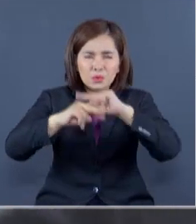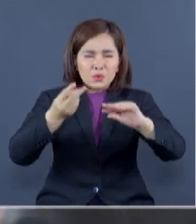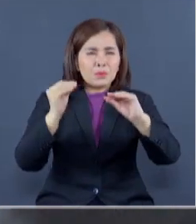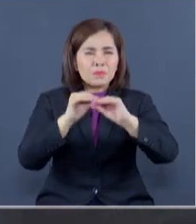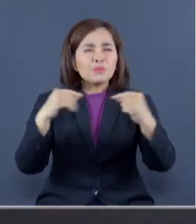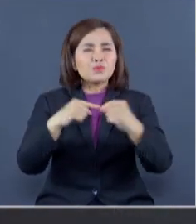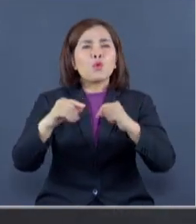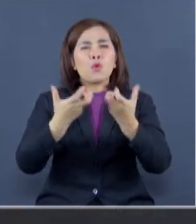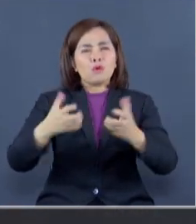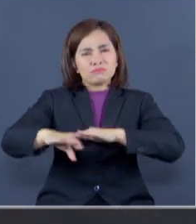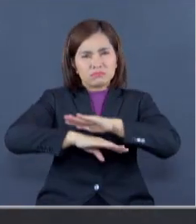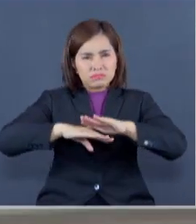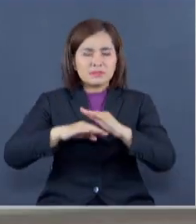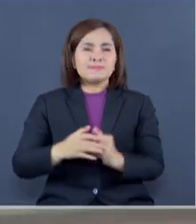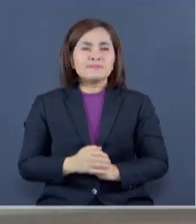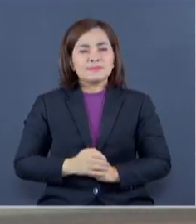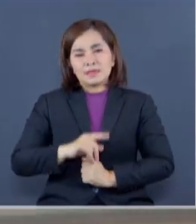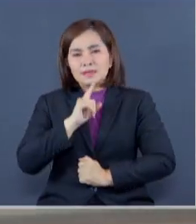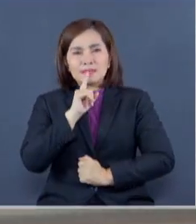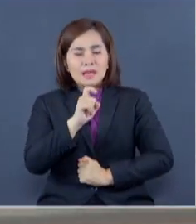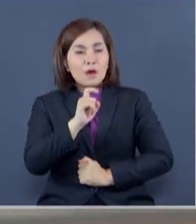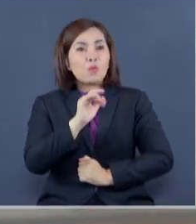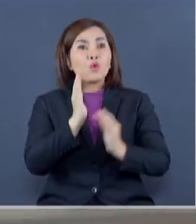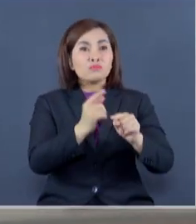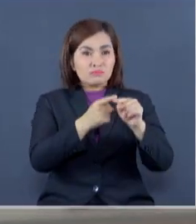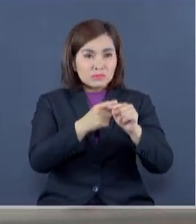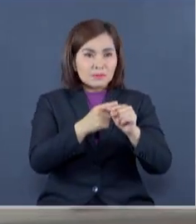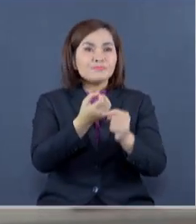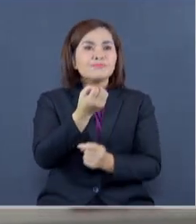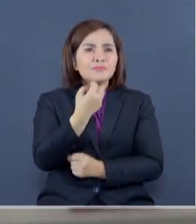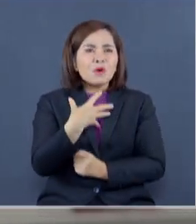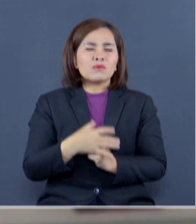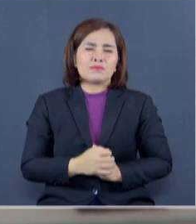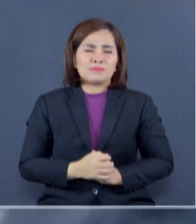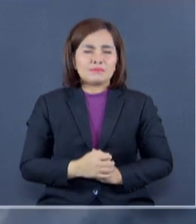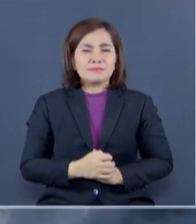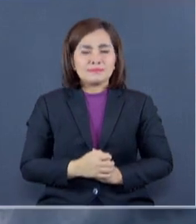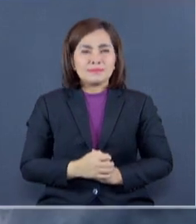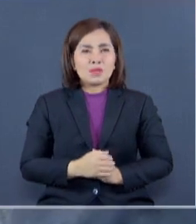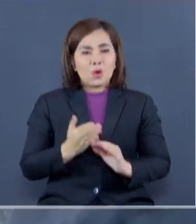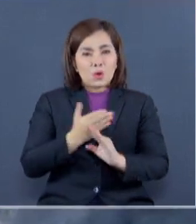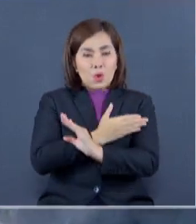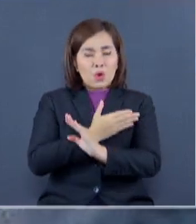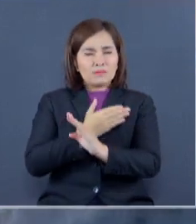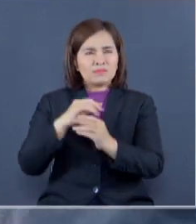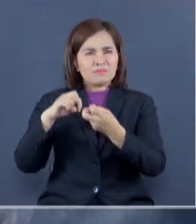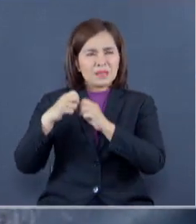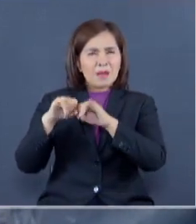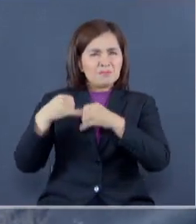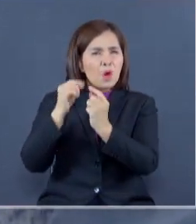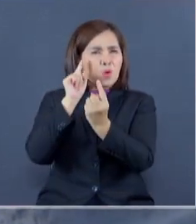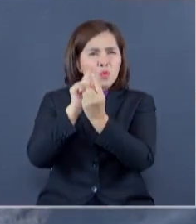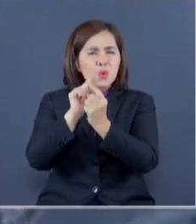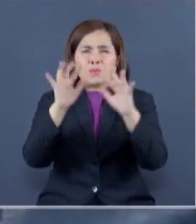านเพื่อยืนยันและจากการสอบปากคำฝั่งผู้บาดเจ็บเนี่ยเพื่อนๆผู้บาดเจ็บยืนยันว่าไม่รู้จักกับคนก่อเหตุนะ